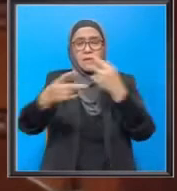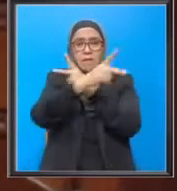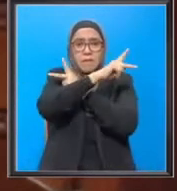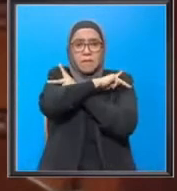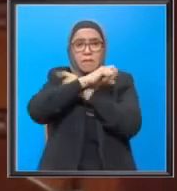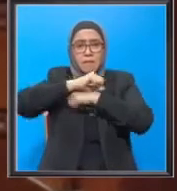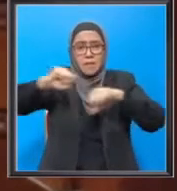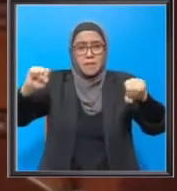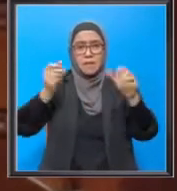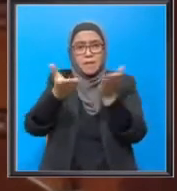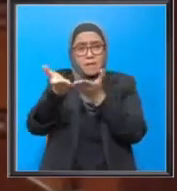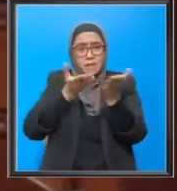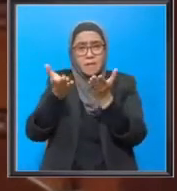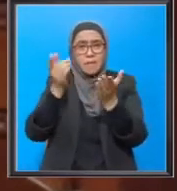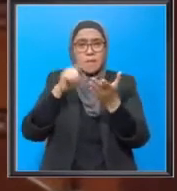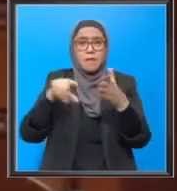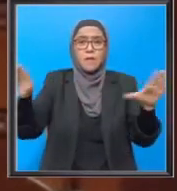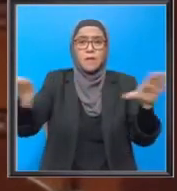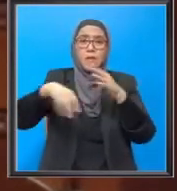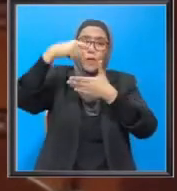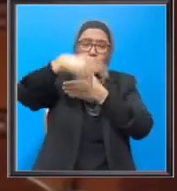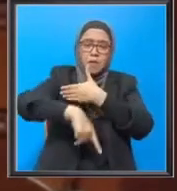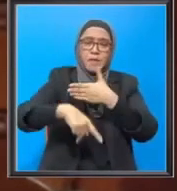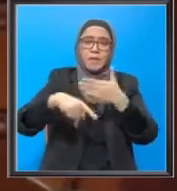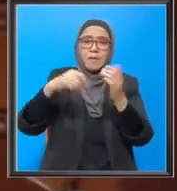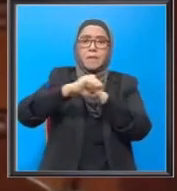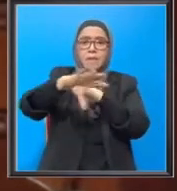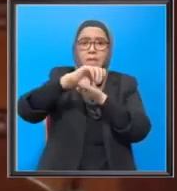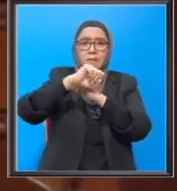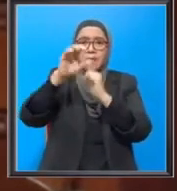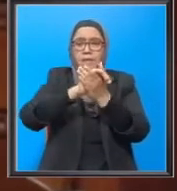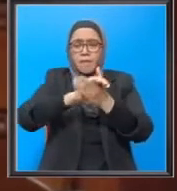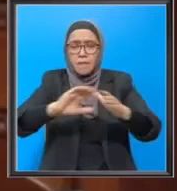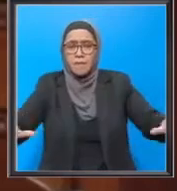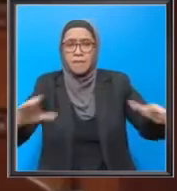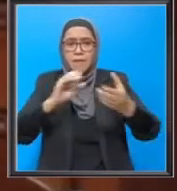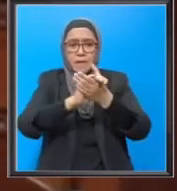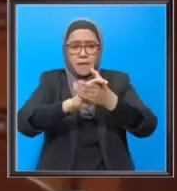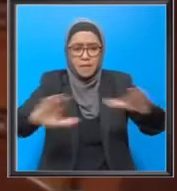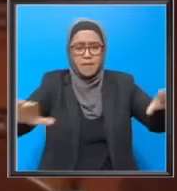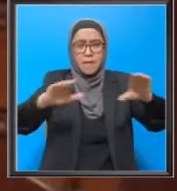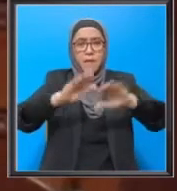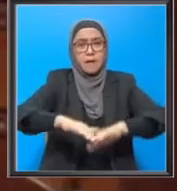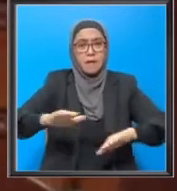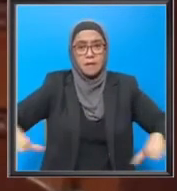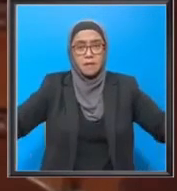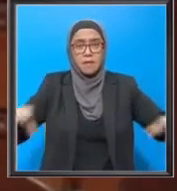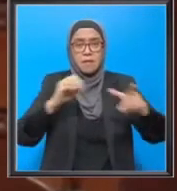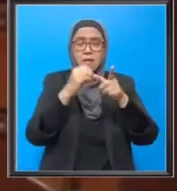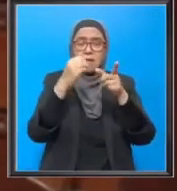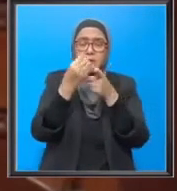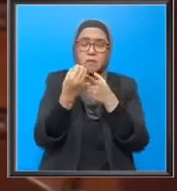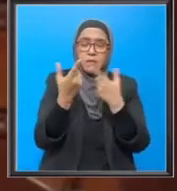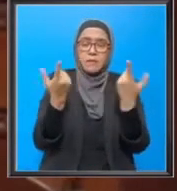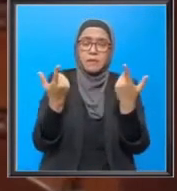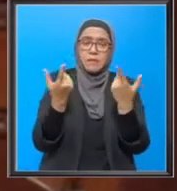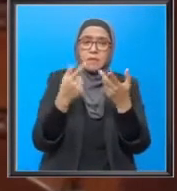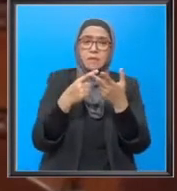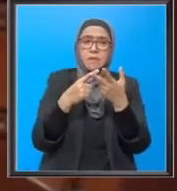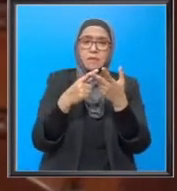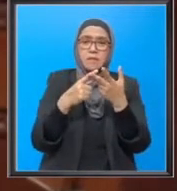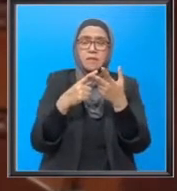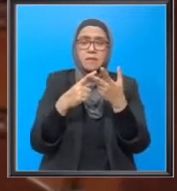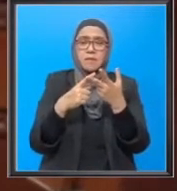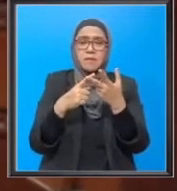kita juga mengadakan program campaign keselamatan yaitu keselamatan saat kanak-kanak atau perikatan yang bijak untuk